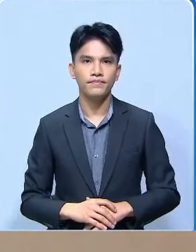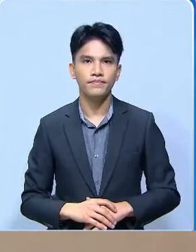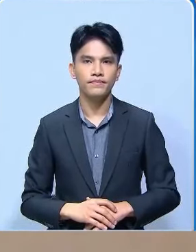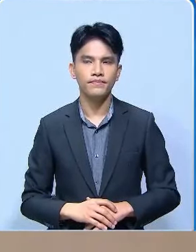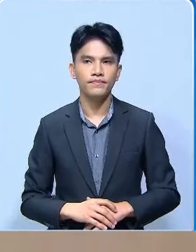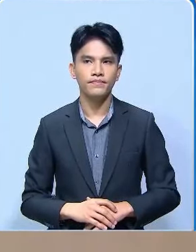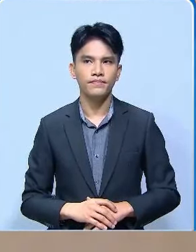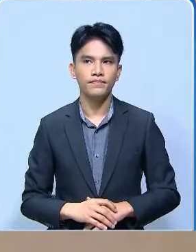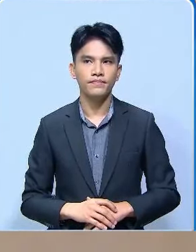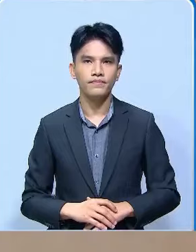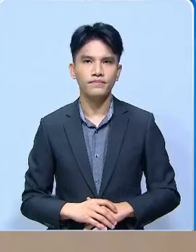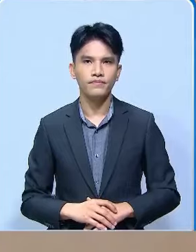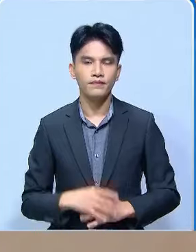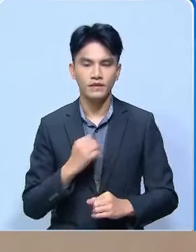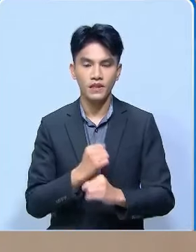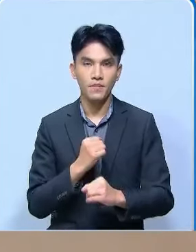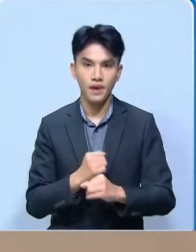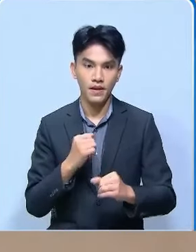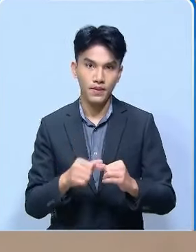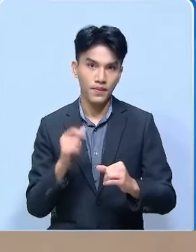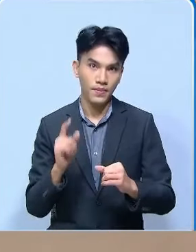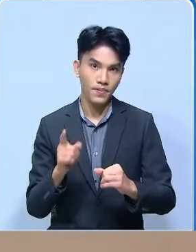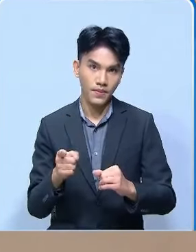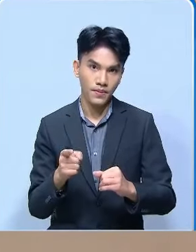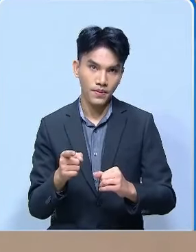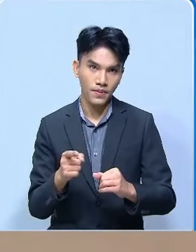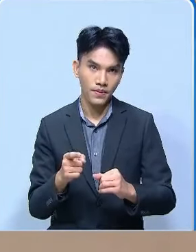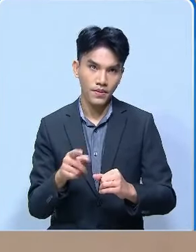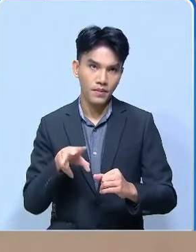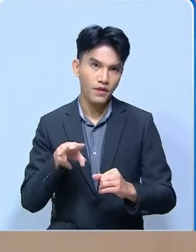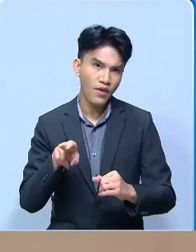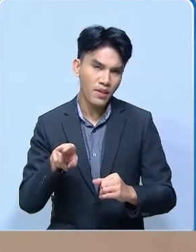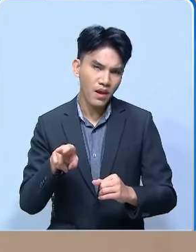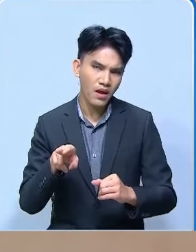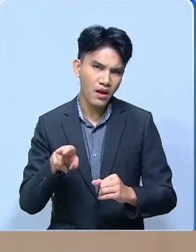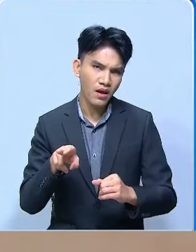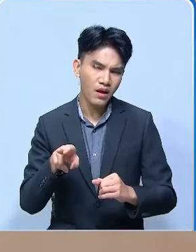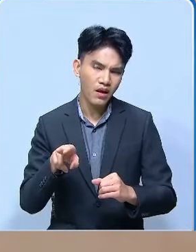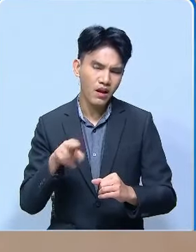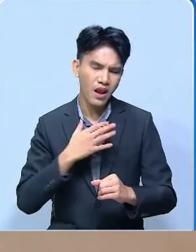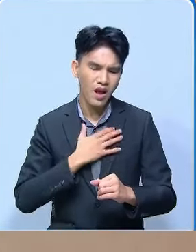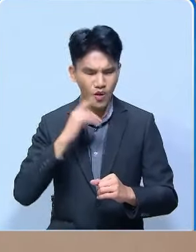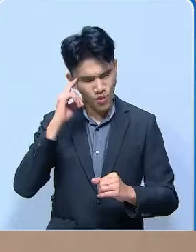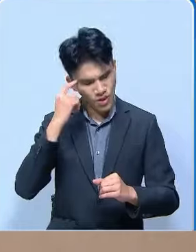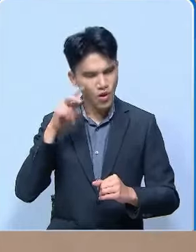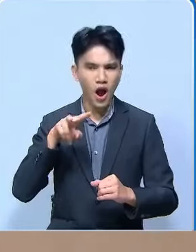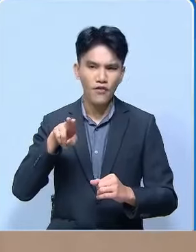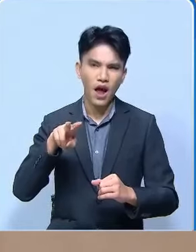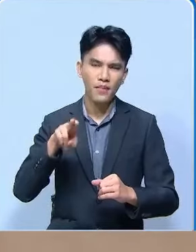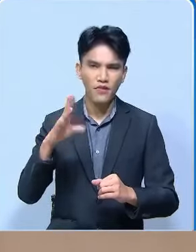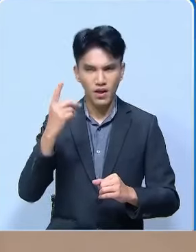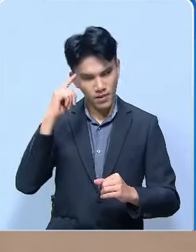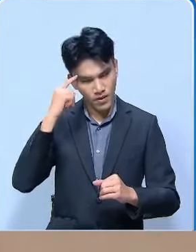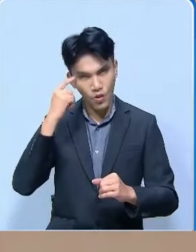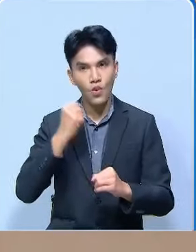เขาทำงานประจำที่ศาลเจ้าไง เขาไม่ได้คบกันเหรอคะคบกันไหมสองคนนี ้เราก็ไม่รู้นะแต่เขาทำงานศาลเจ้